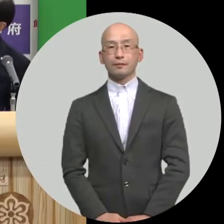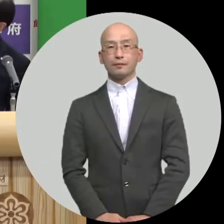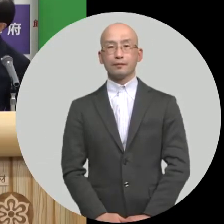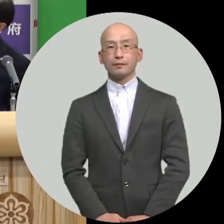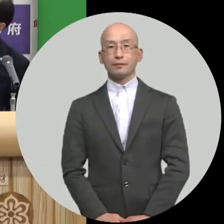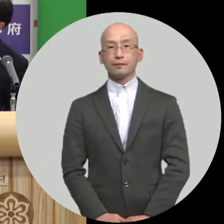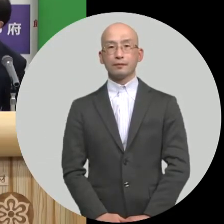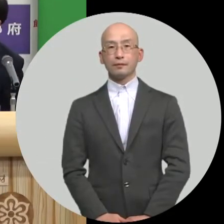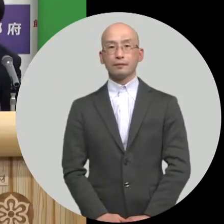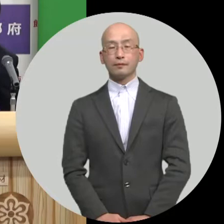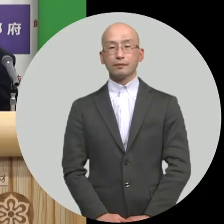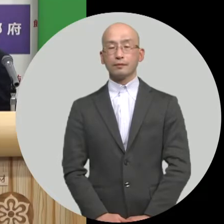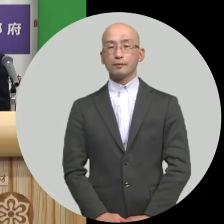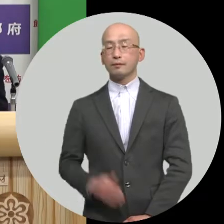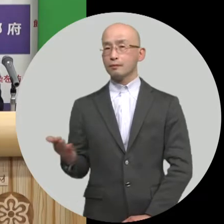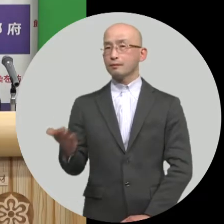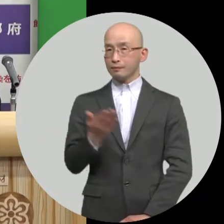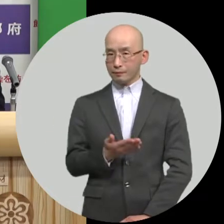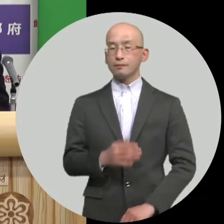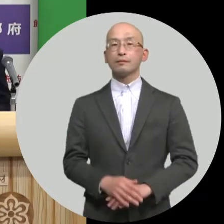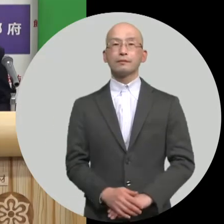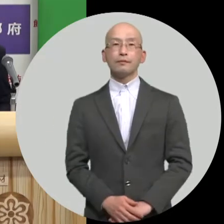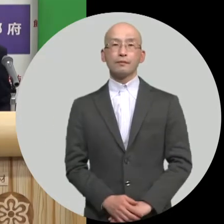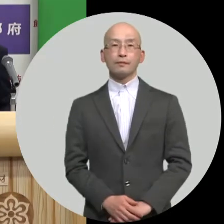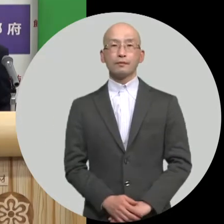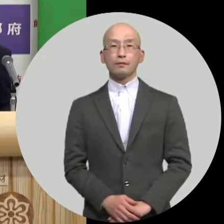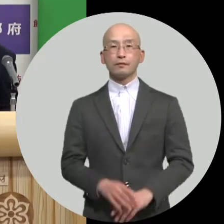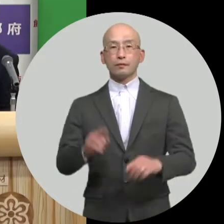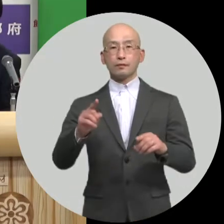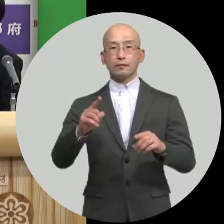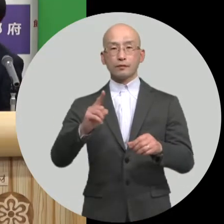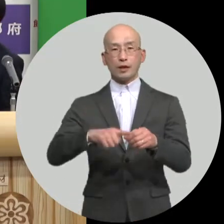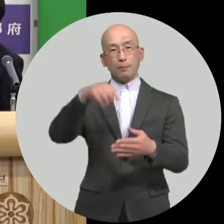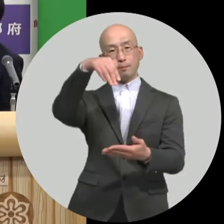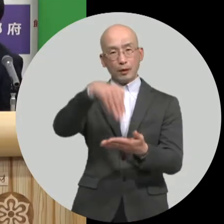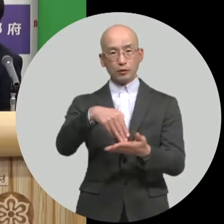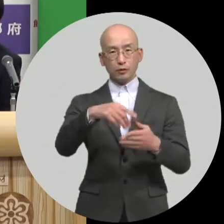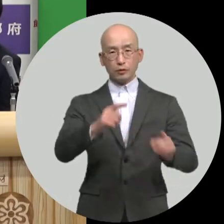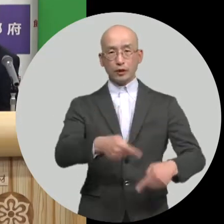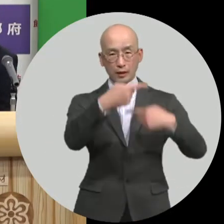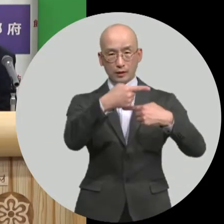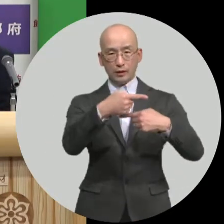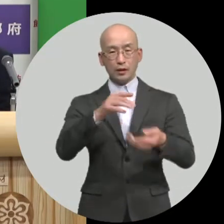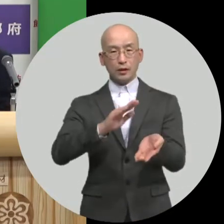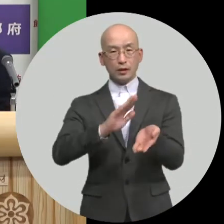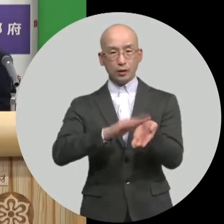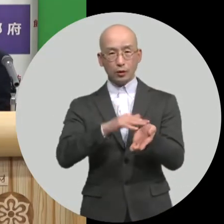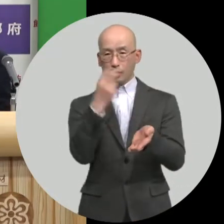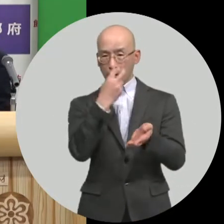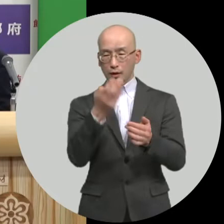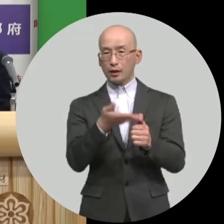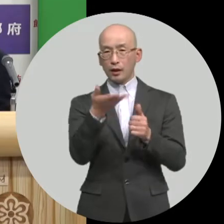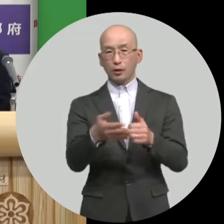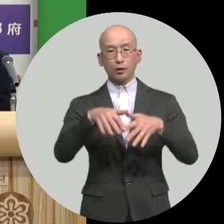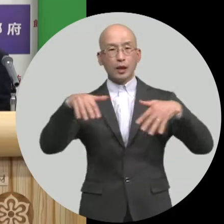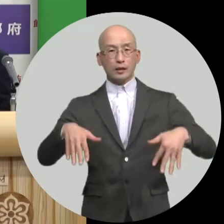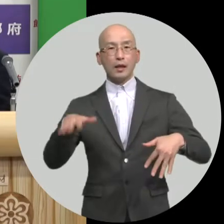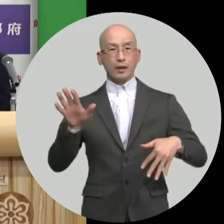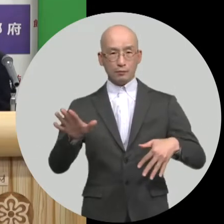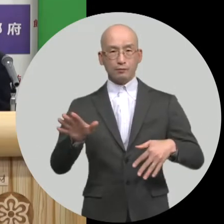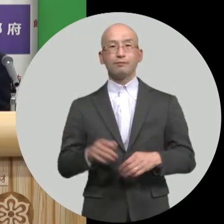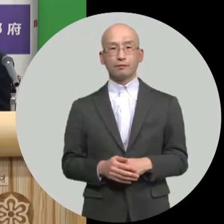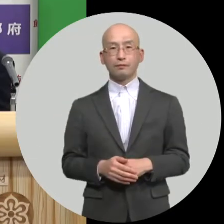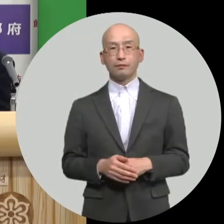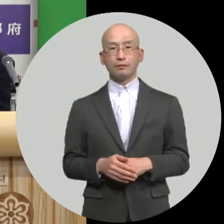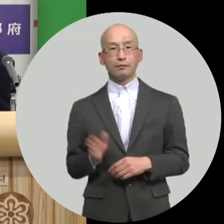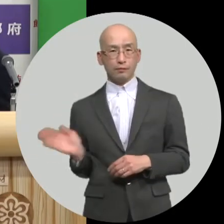それから、次は年末年始の医療検査体制の確保でございます。基本的には、京都新型コロナ医療